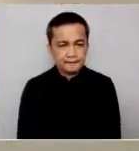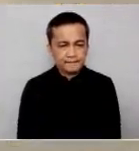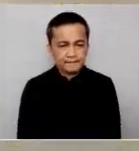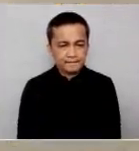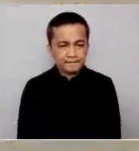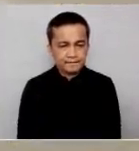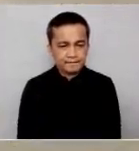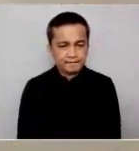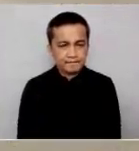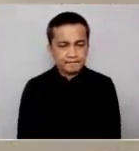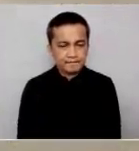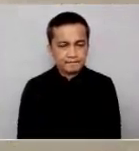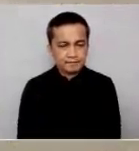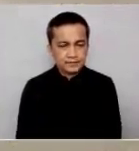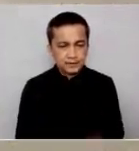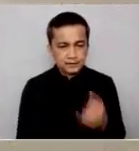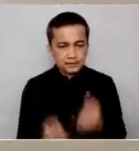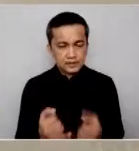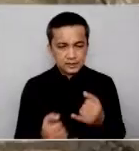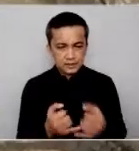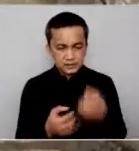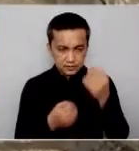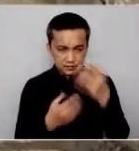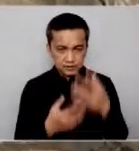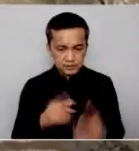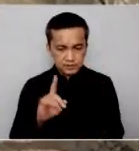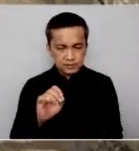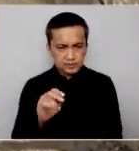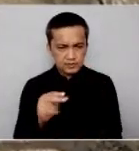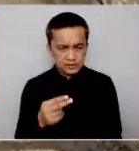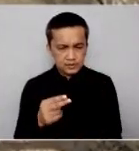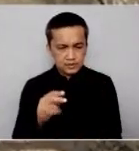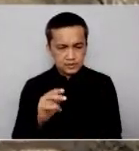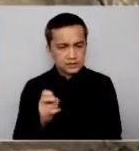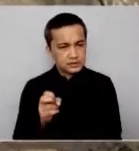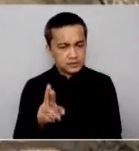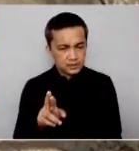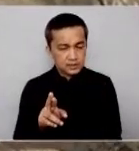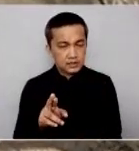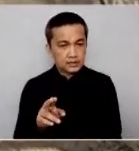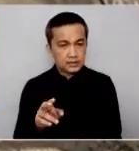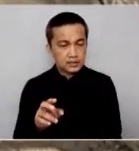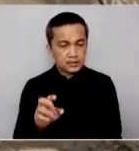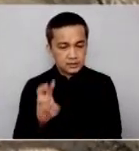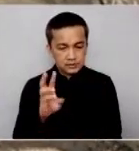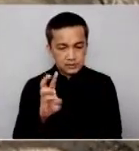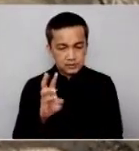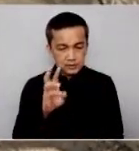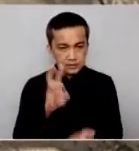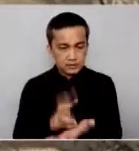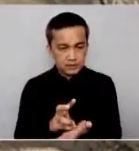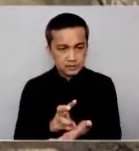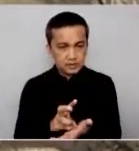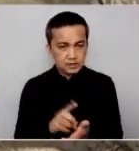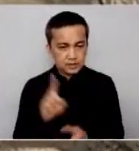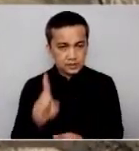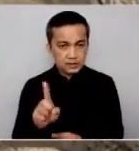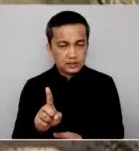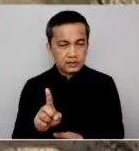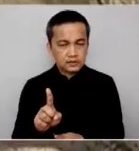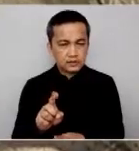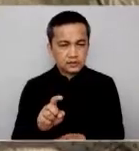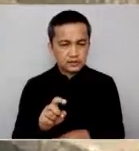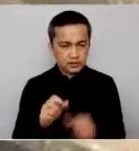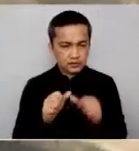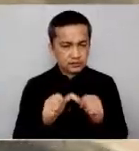Doon sa pinakahuling impormasyon na nakuha natin mula sa DPWH-NCR, doon sa 16 na lokasyon, isa na lang doon yung nakatag na